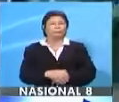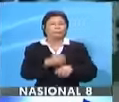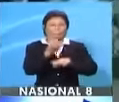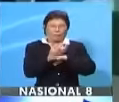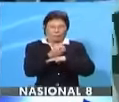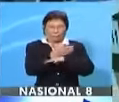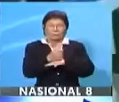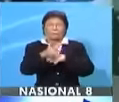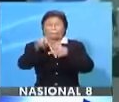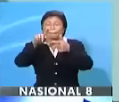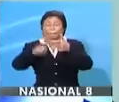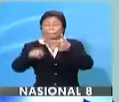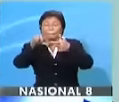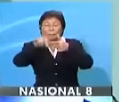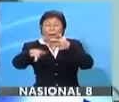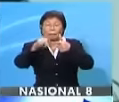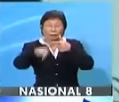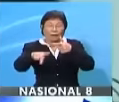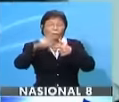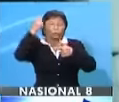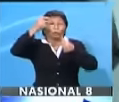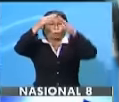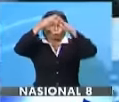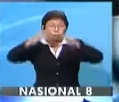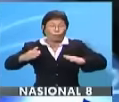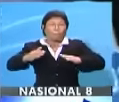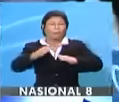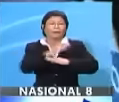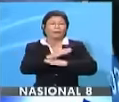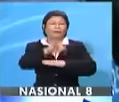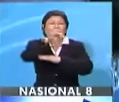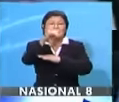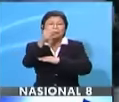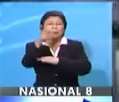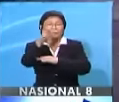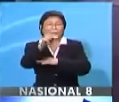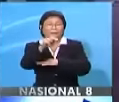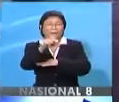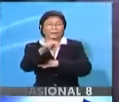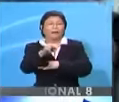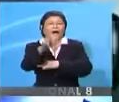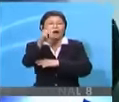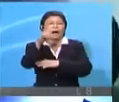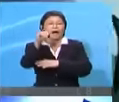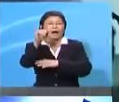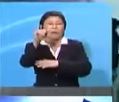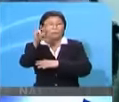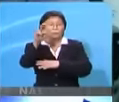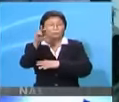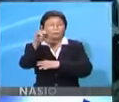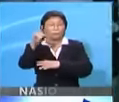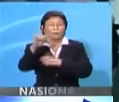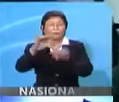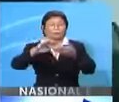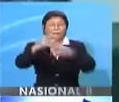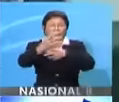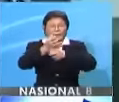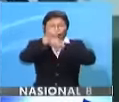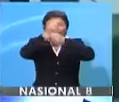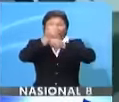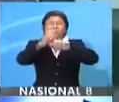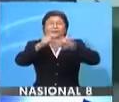Emas dan perak milik penembak tuan rumah iaitu Tessa Neo dan Jasmine Sir, manakala Ayuni layak mendapat gangsa.